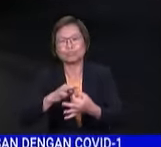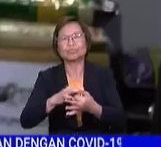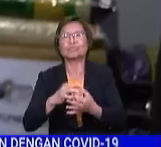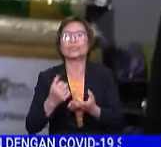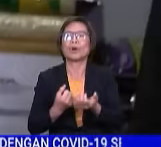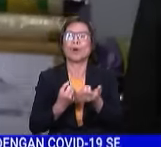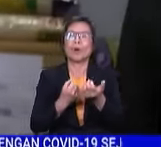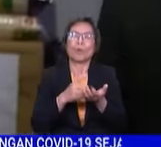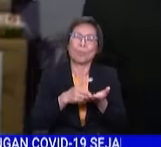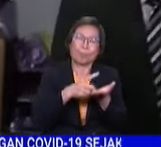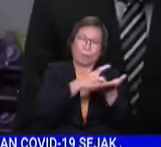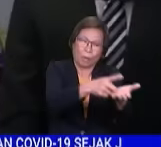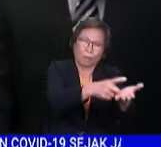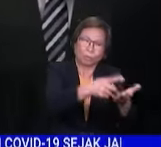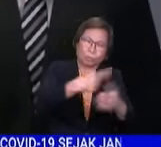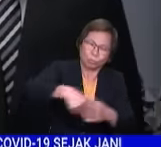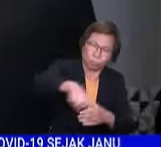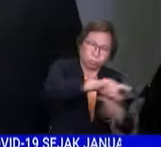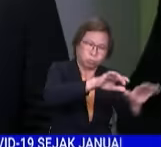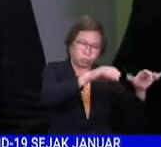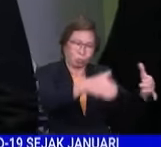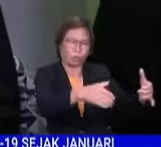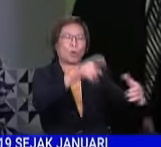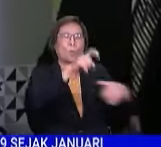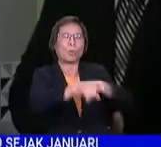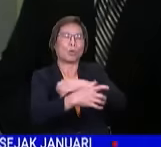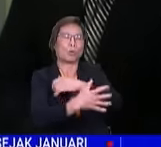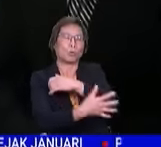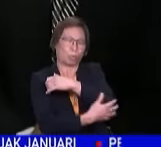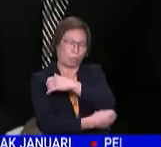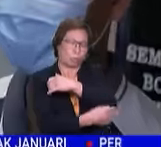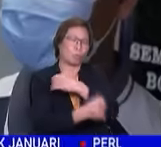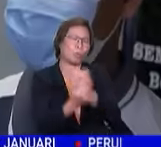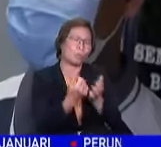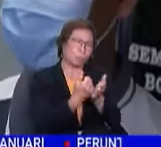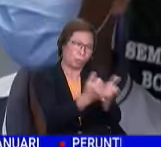menyampaikan segala bantuan kepada golongan yang memerlukan.